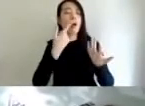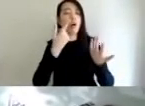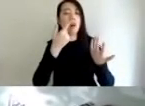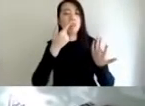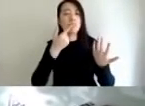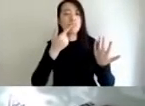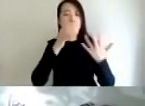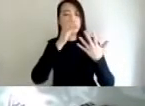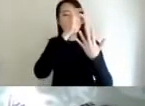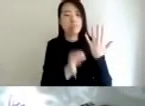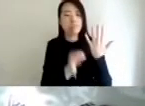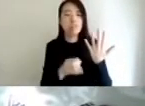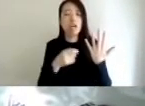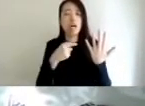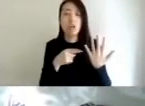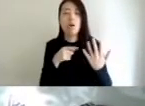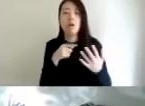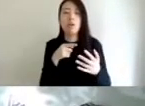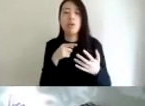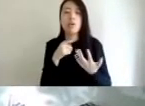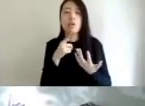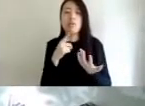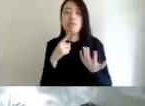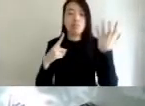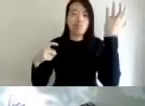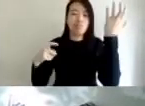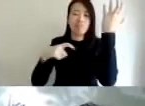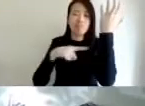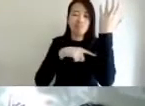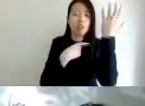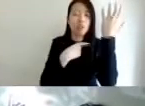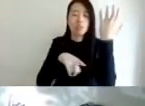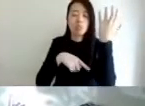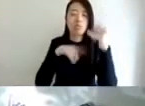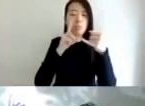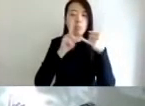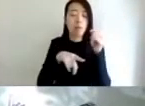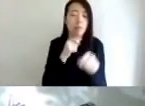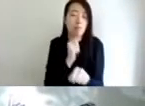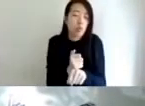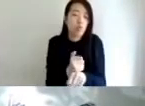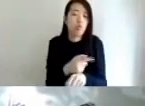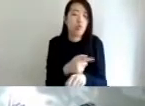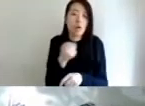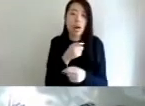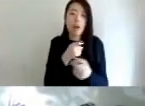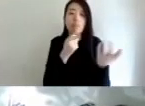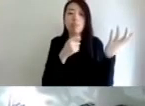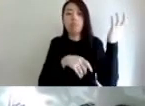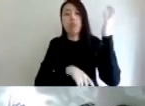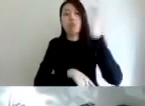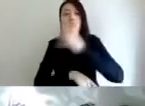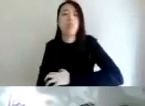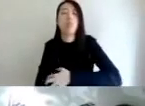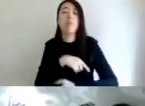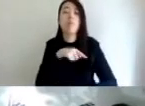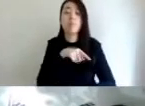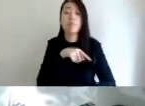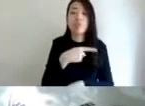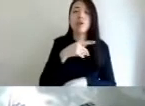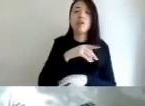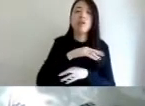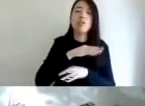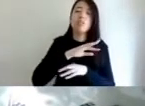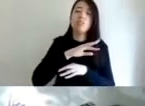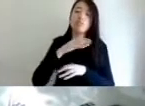好快咧，佢就已經死亡咗。咁到我哋翻返去睇呢棵樹嘅時候